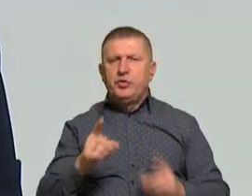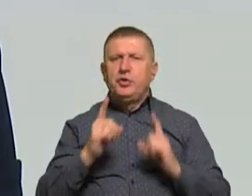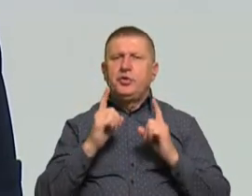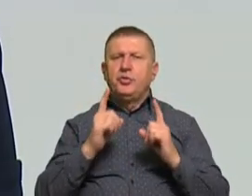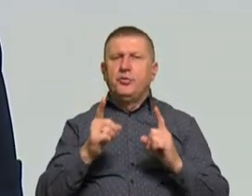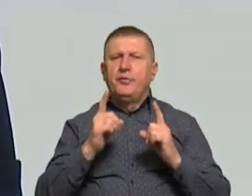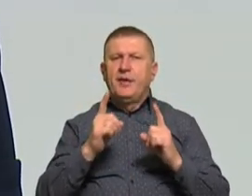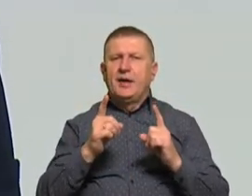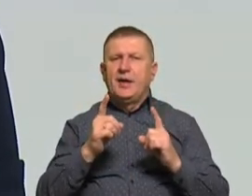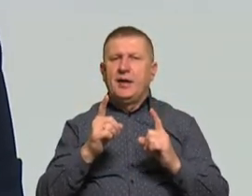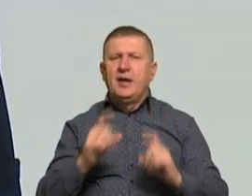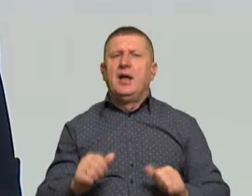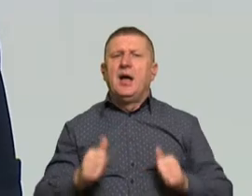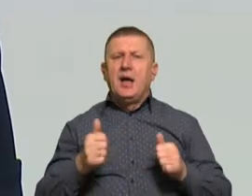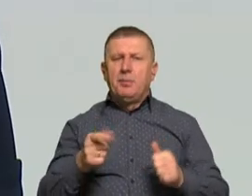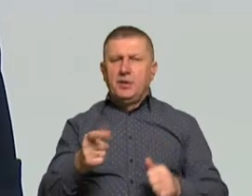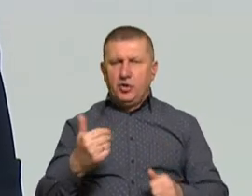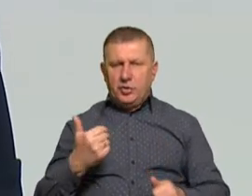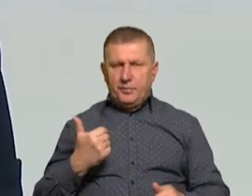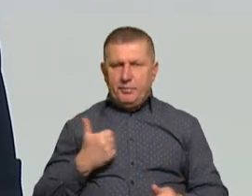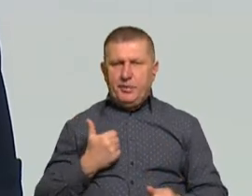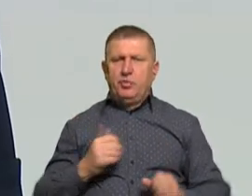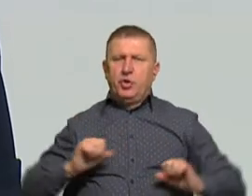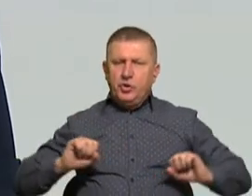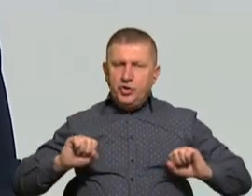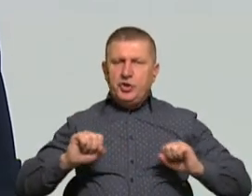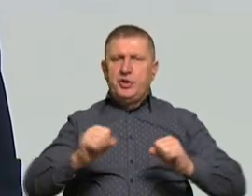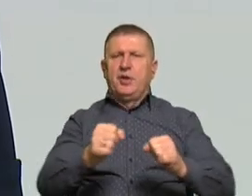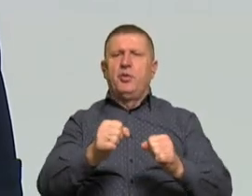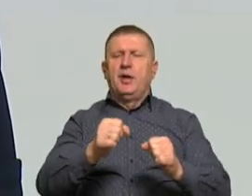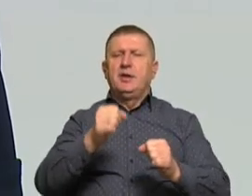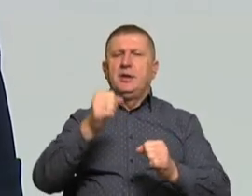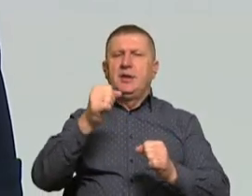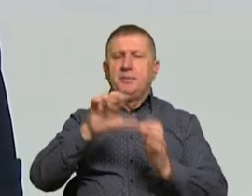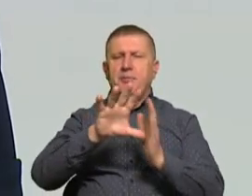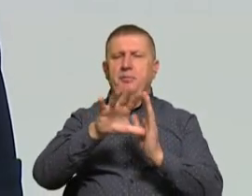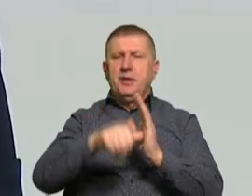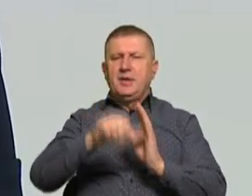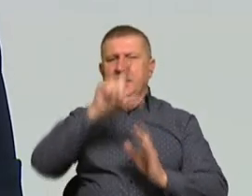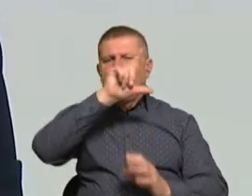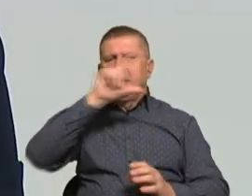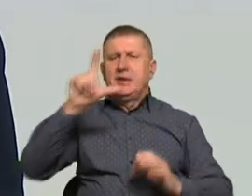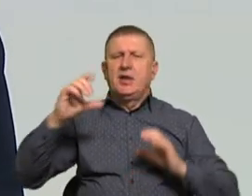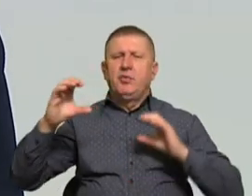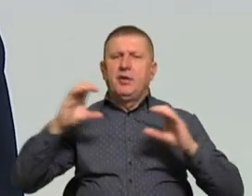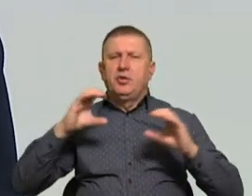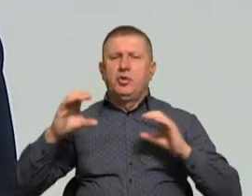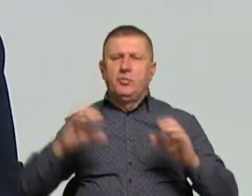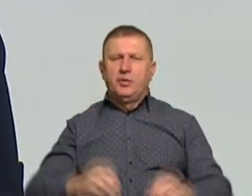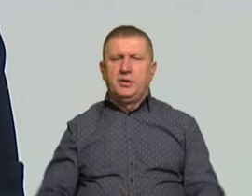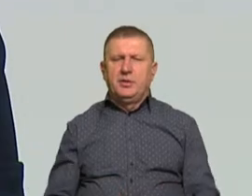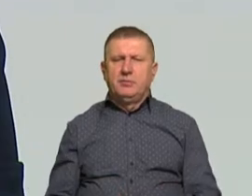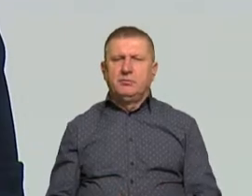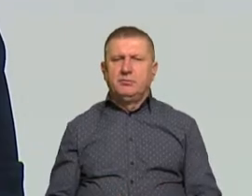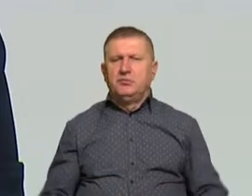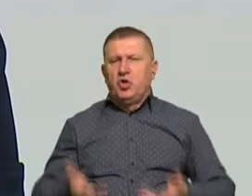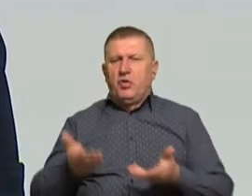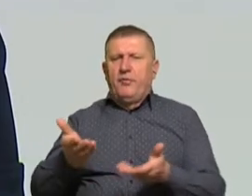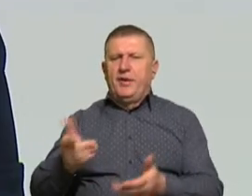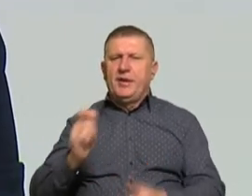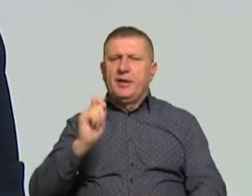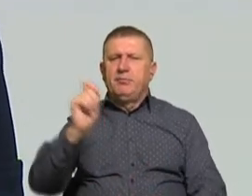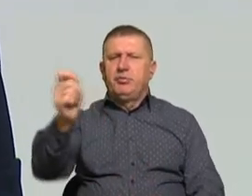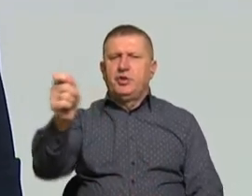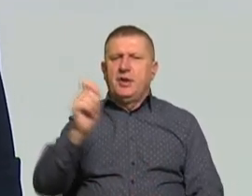ażeby to było efektywne działanie Miejskiego Zakładu Komunikacji. Oferta przejazdowa